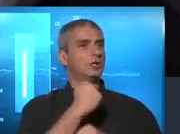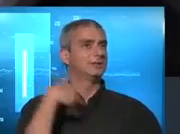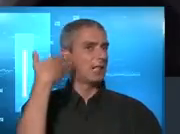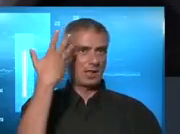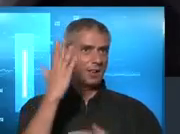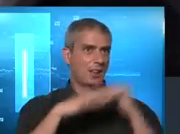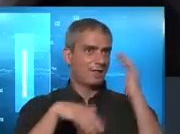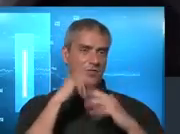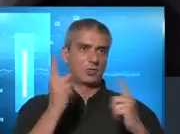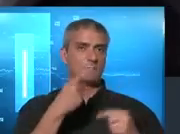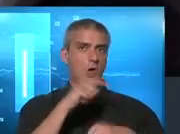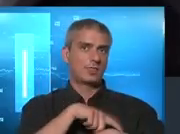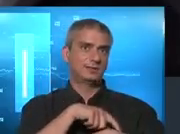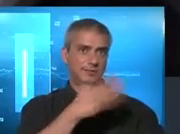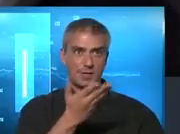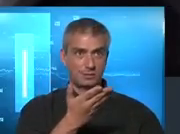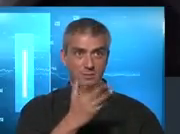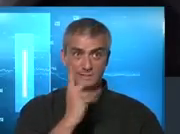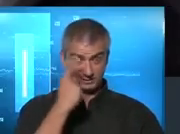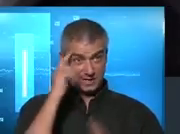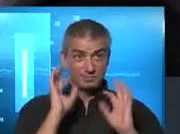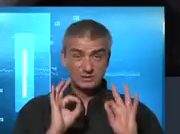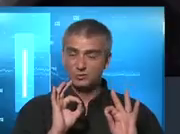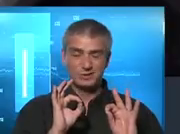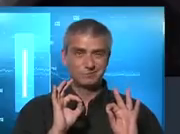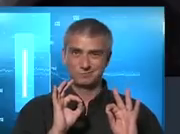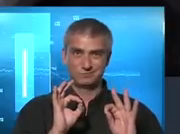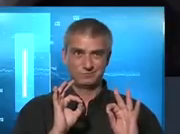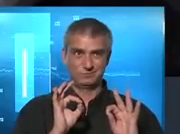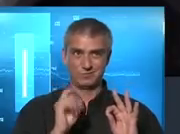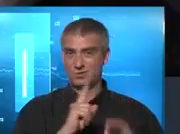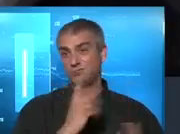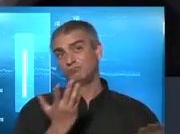ever build one of these. So is it realistic?